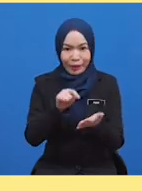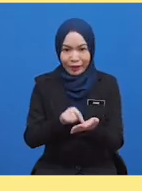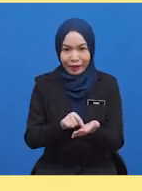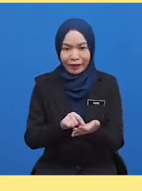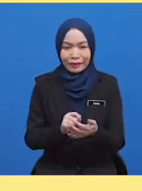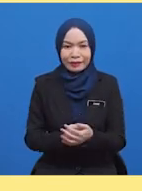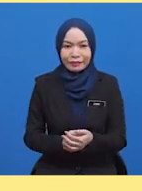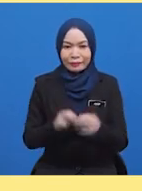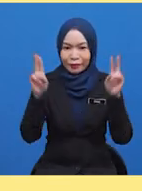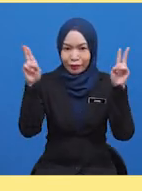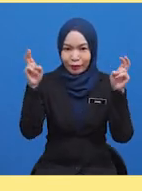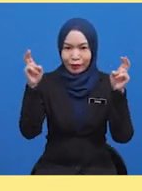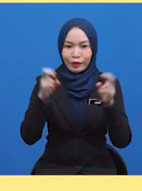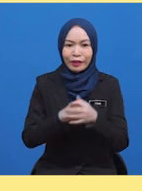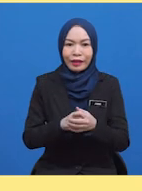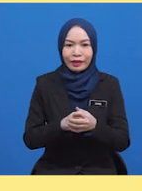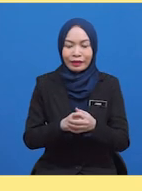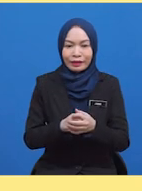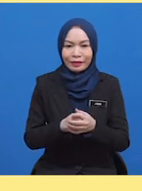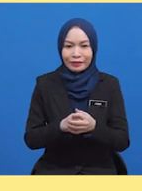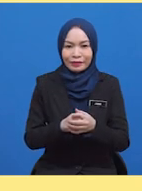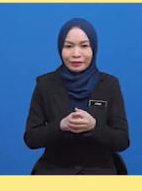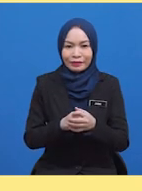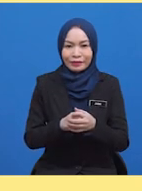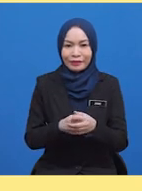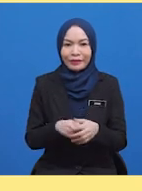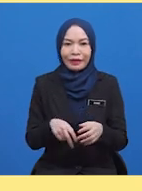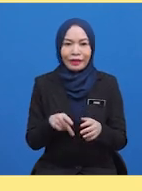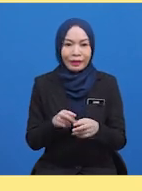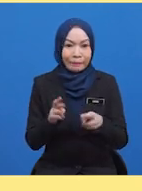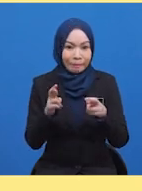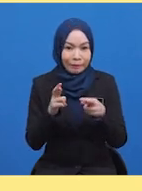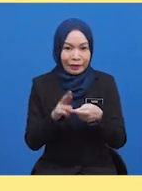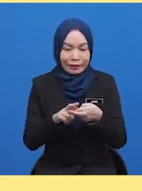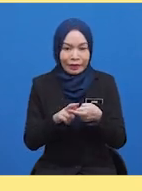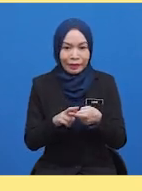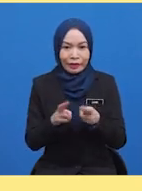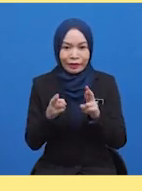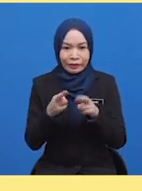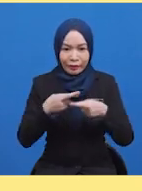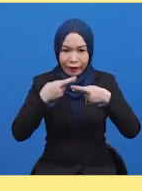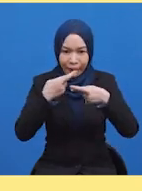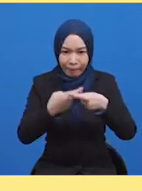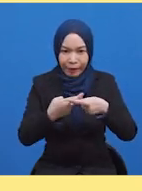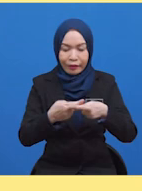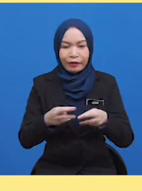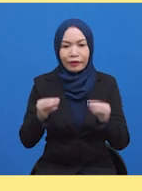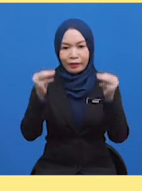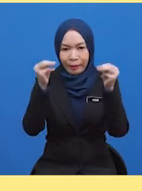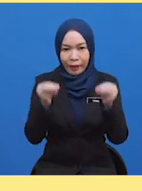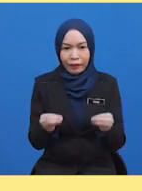mengungkapkan keakraban dan persahabatan antara manusia dengan